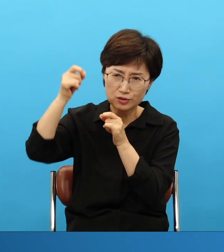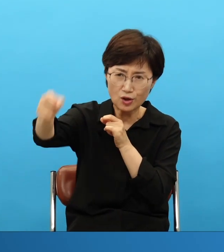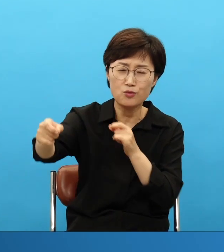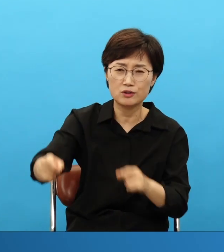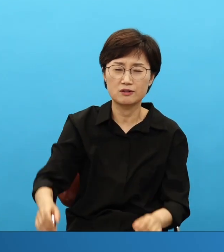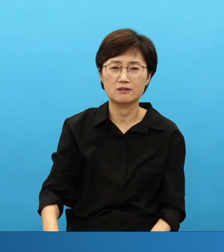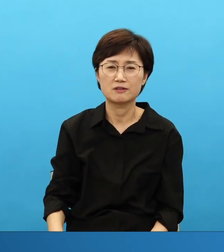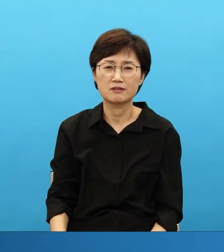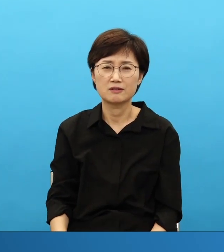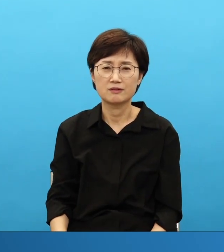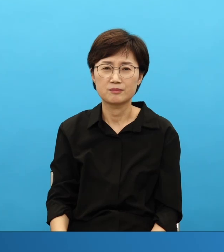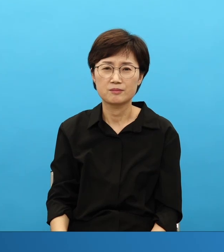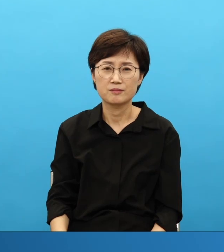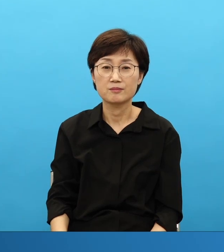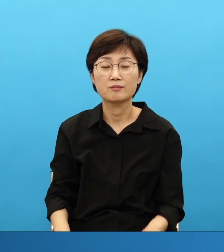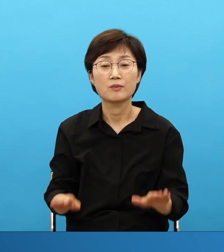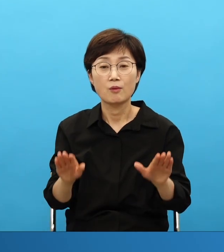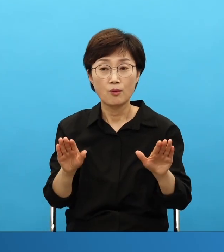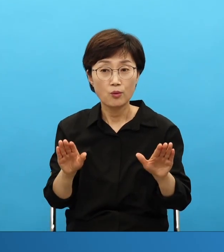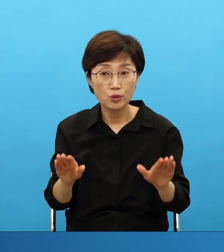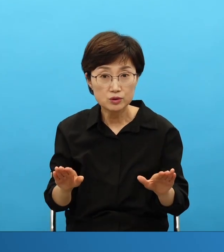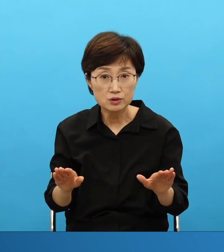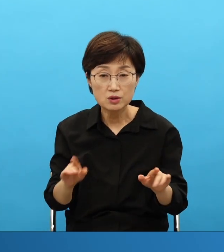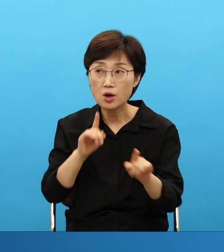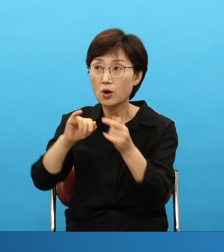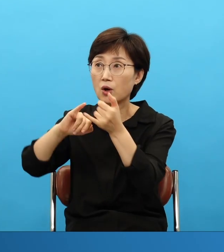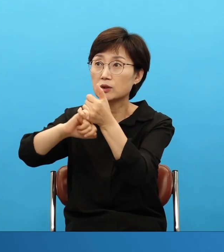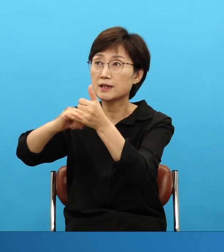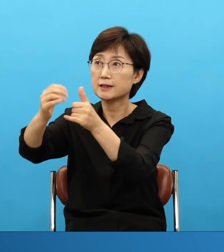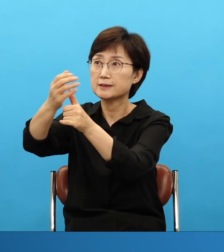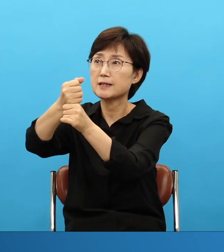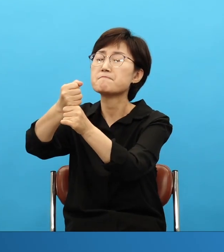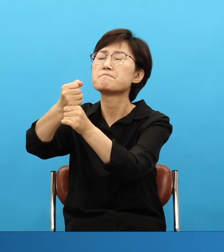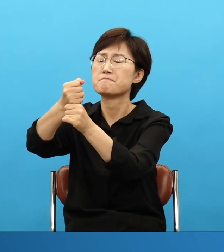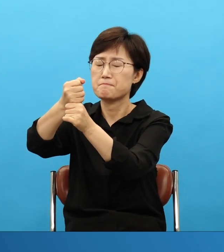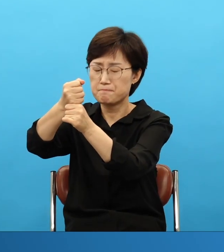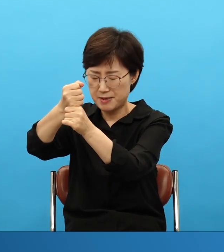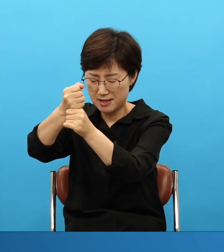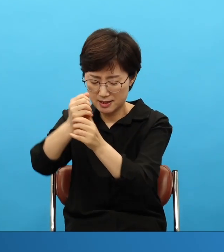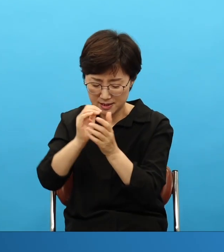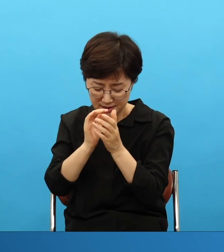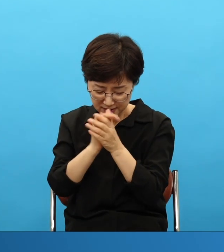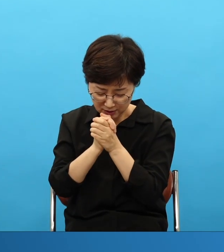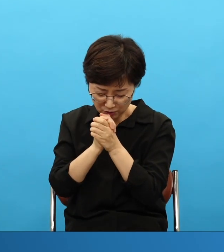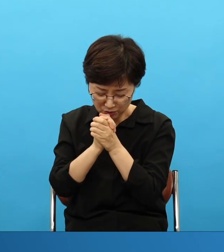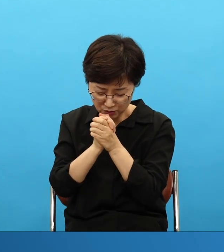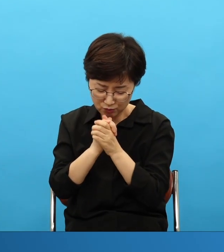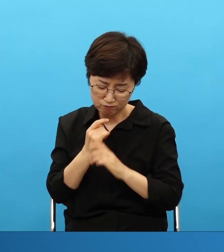겁니다 오늘이 언약을 여러분을 붙잡고 기도하는